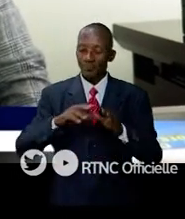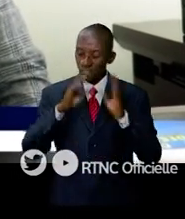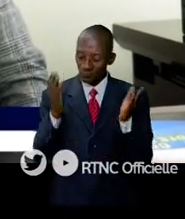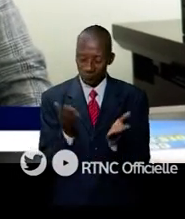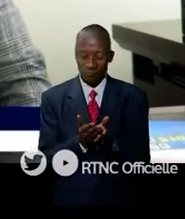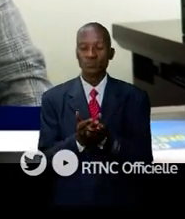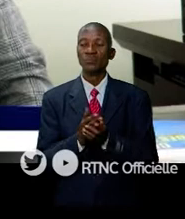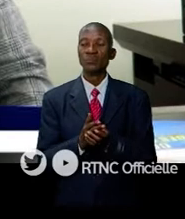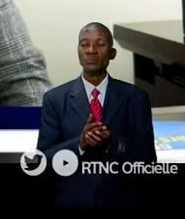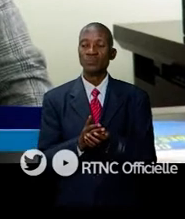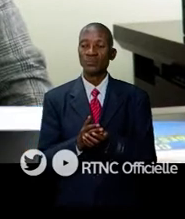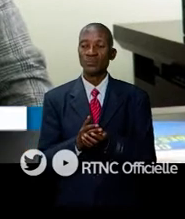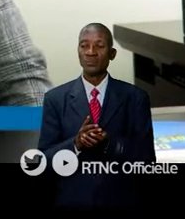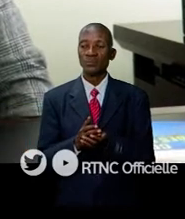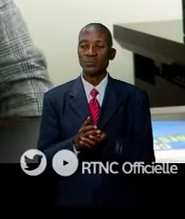disposition,